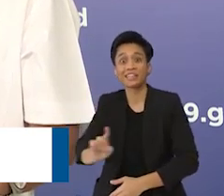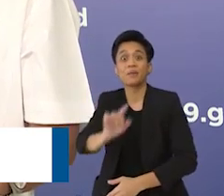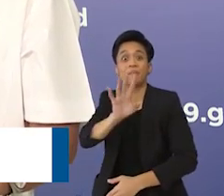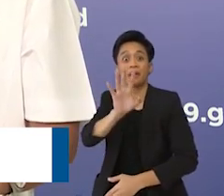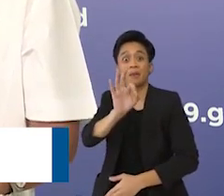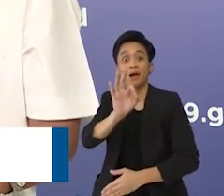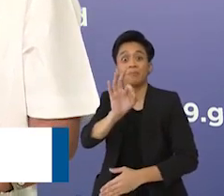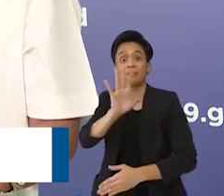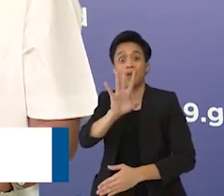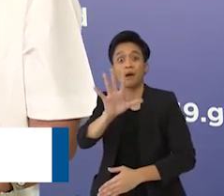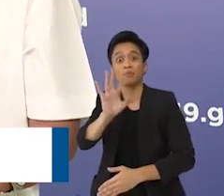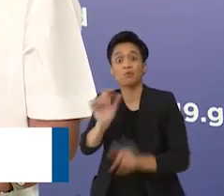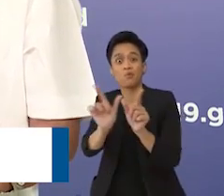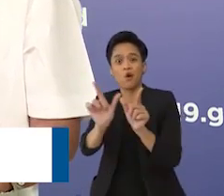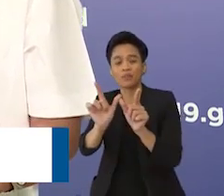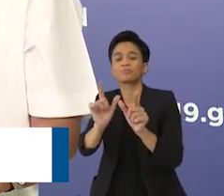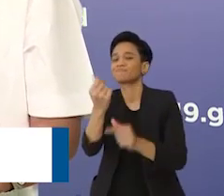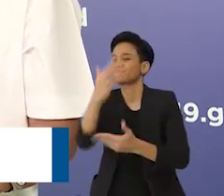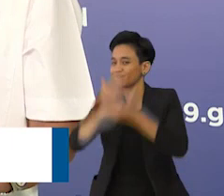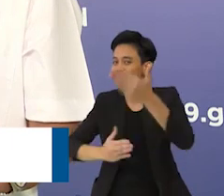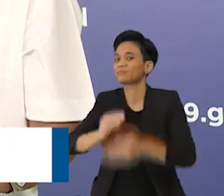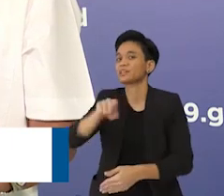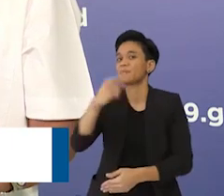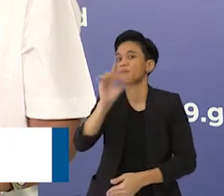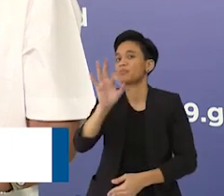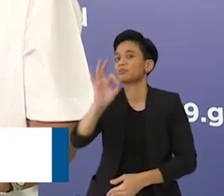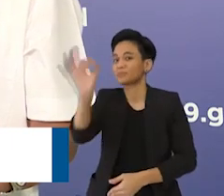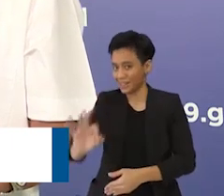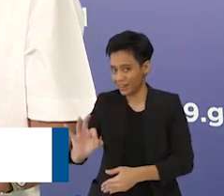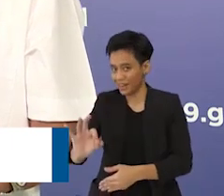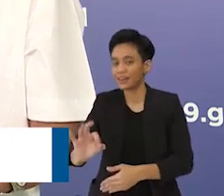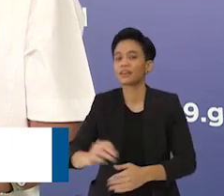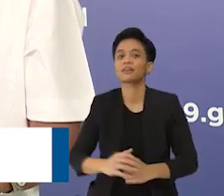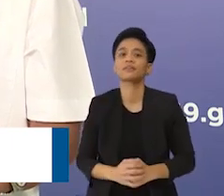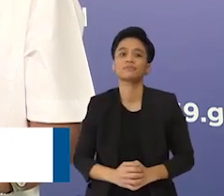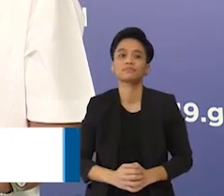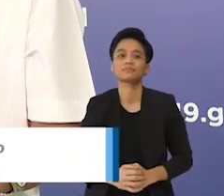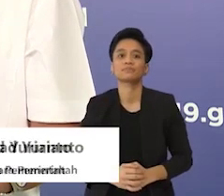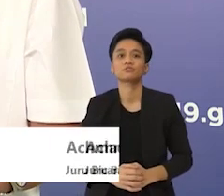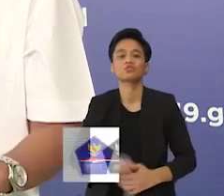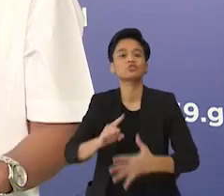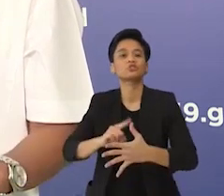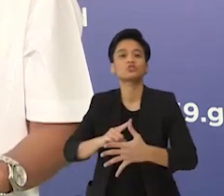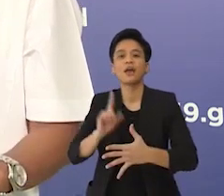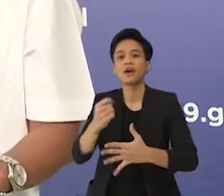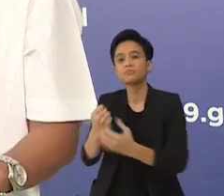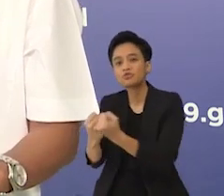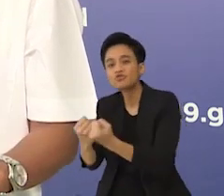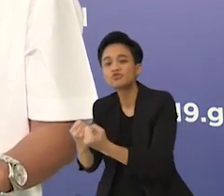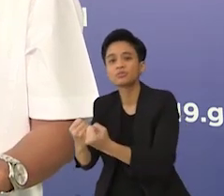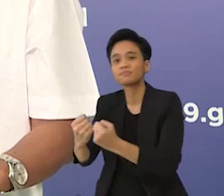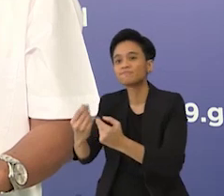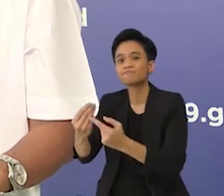450watt Hai kemudian ada stimulus kredit usaha rakyat lewat